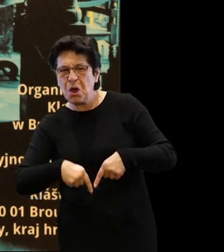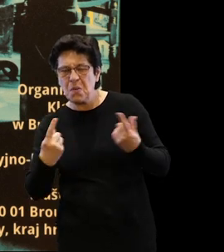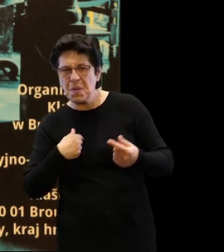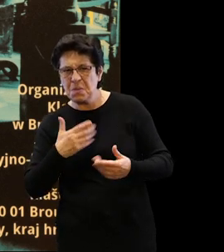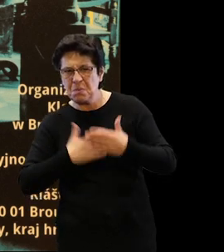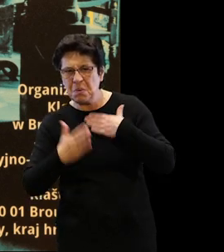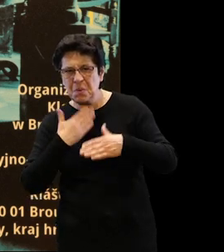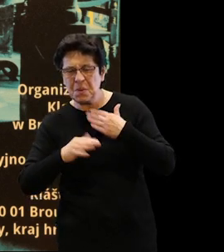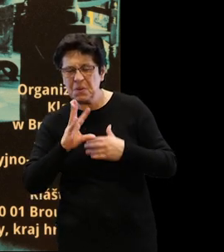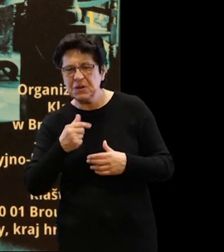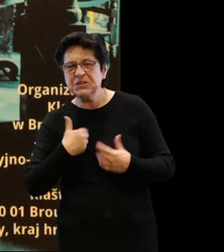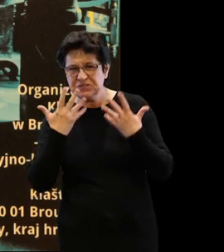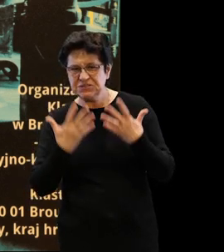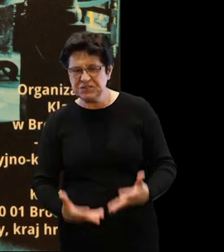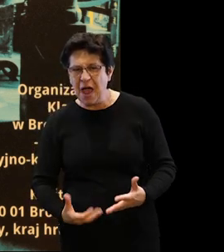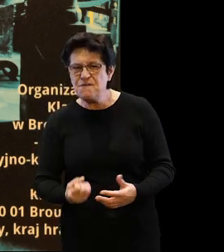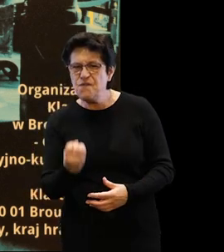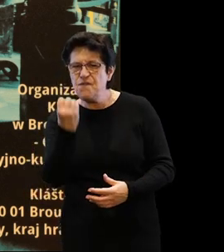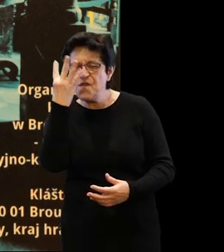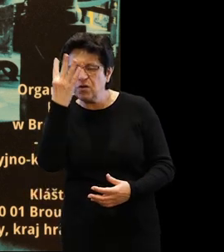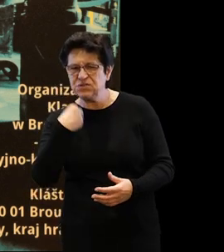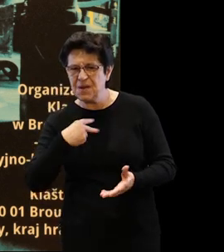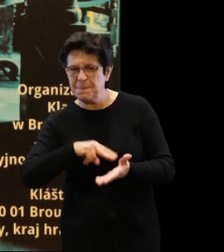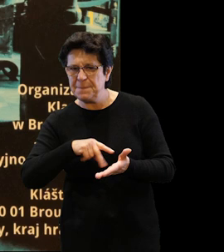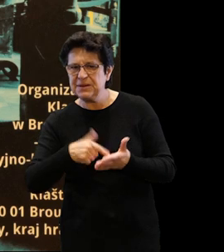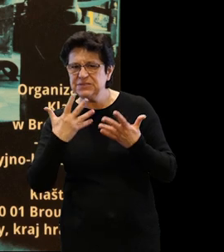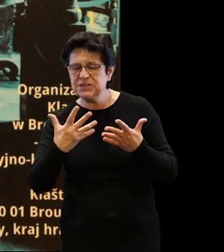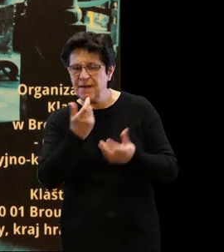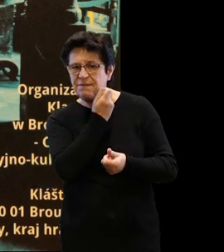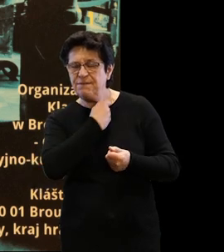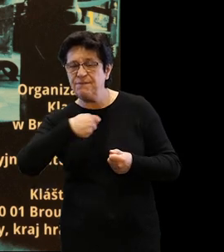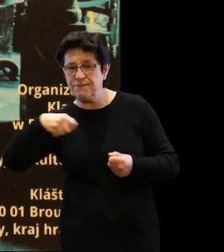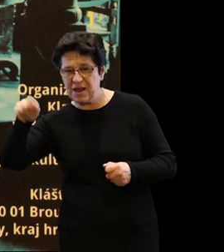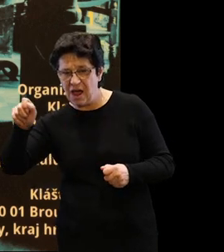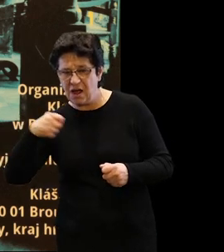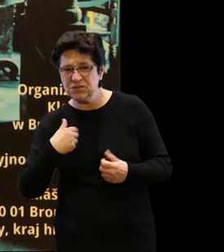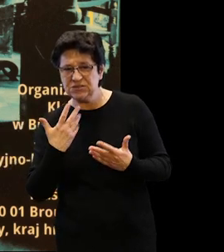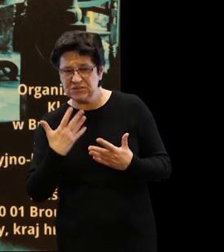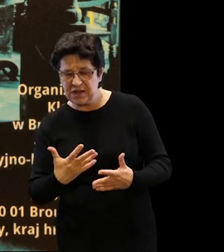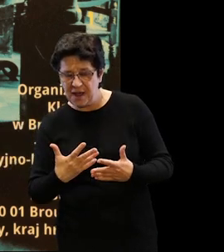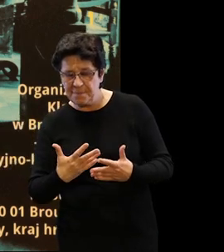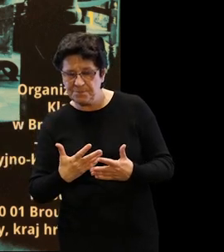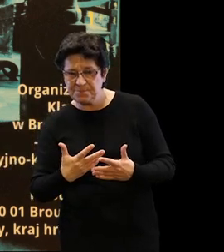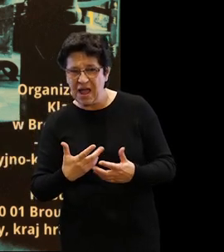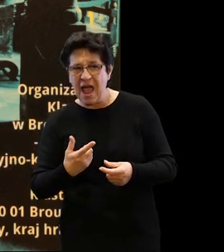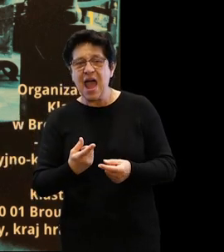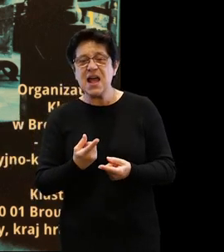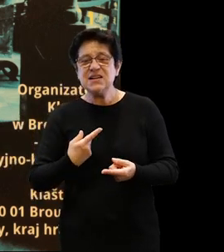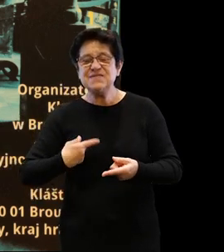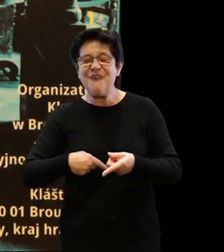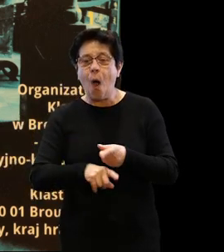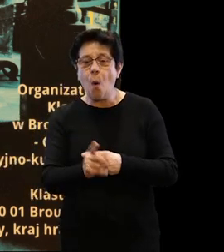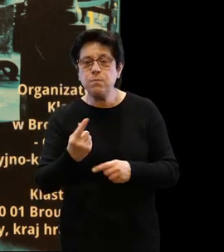także już na wiosnę mam zaplanowane pojechać tylko trzeba uważać ponieważ jadąc z tego Wałbrzycha do na